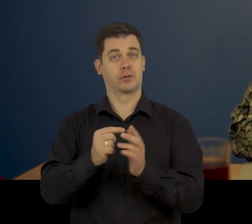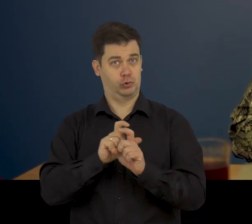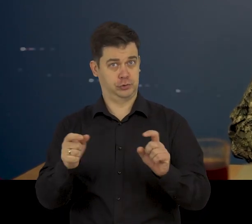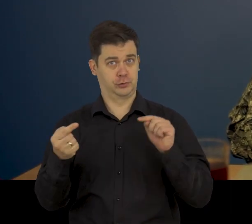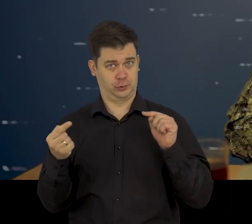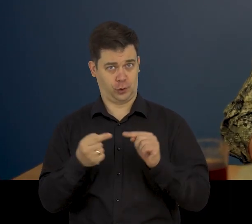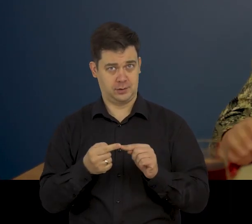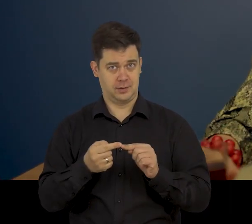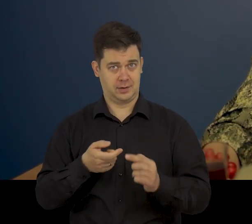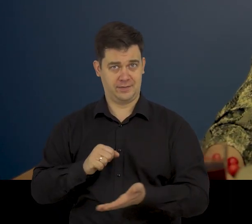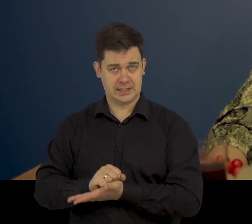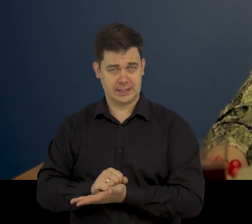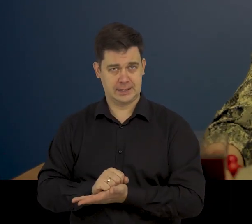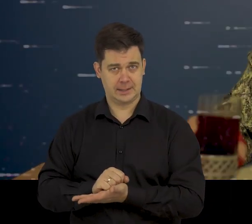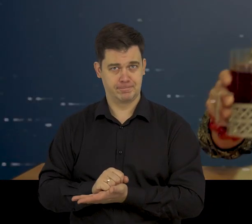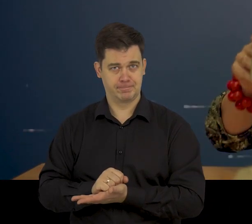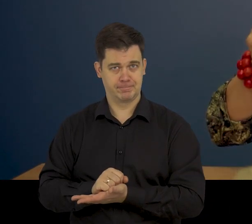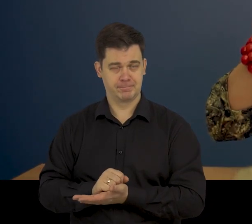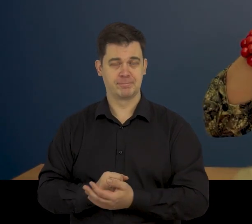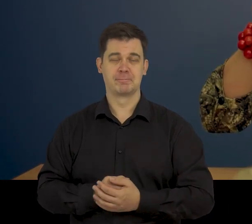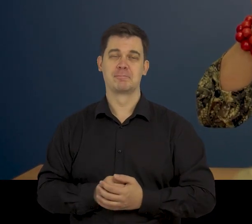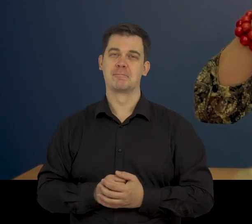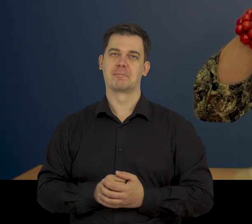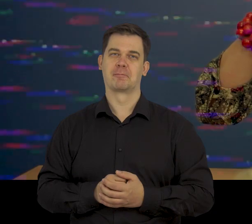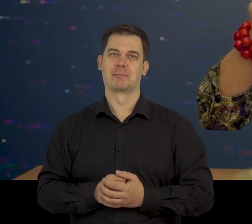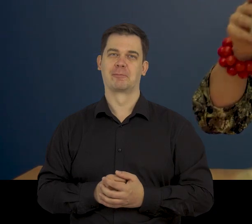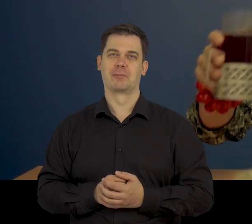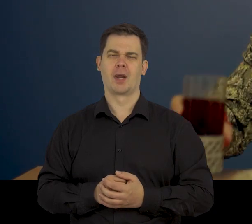zakresie stwierdzenia zgodności tej inwestycji